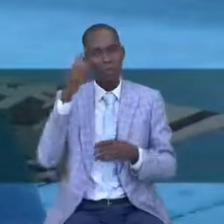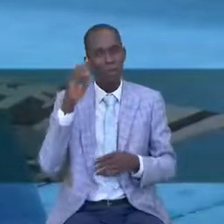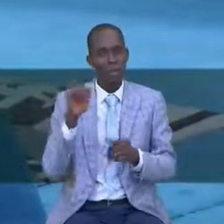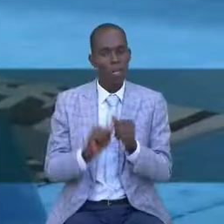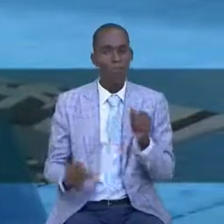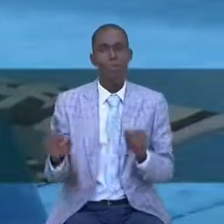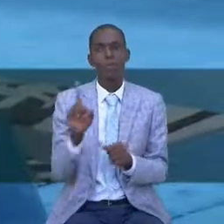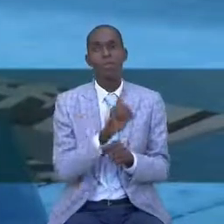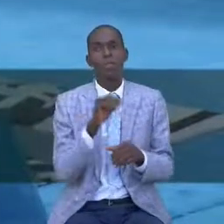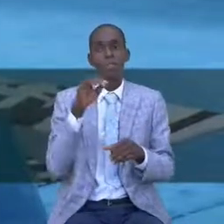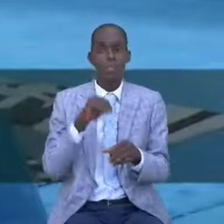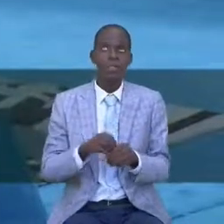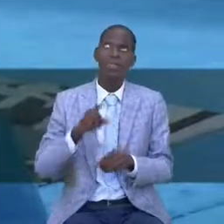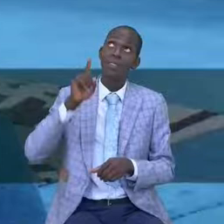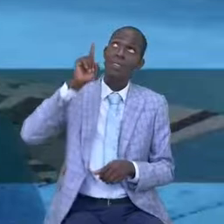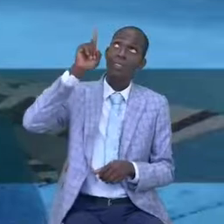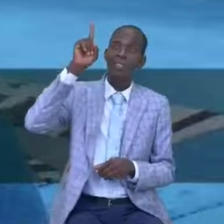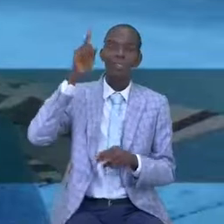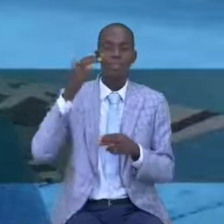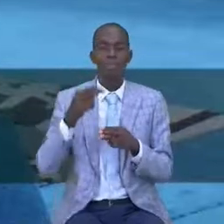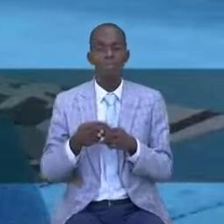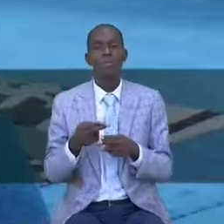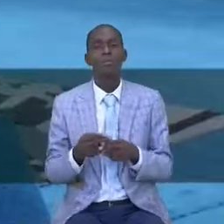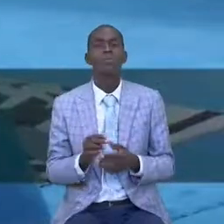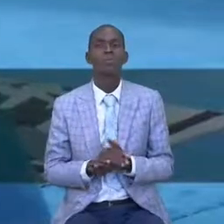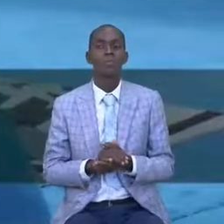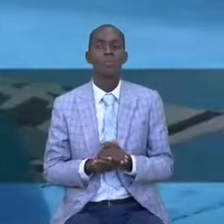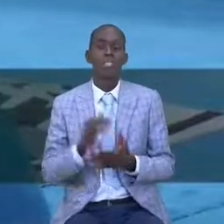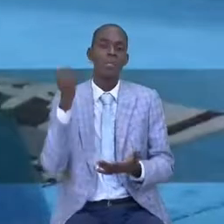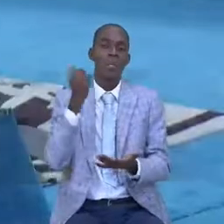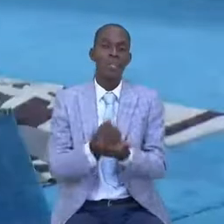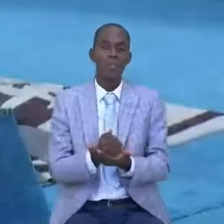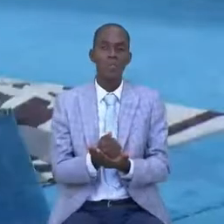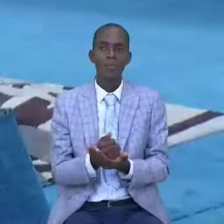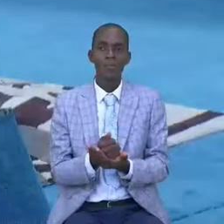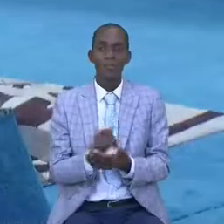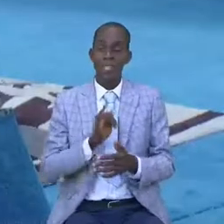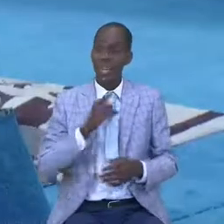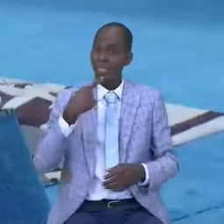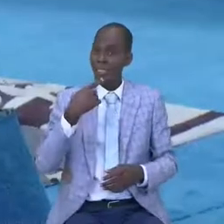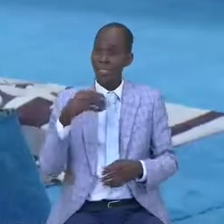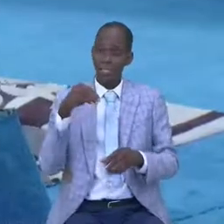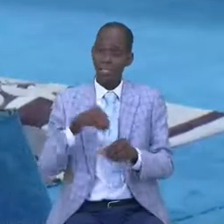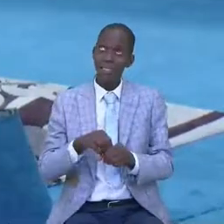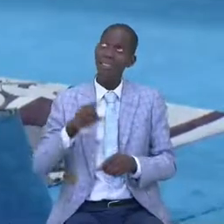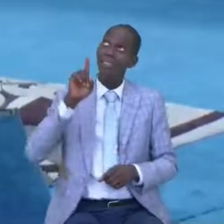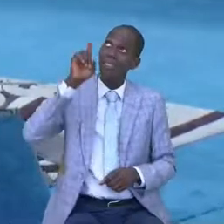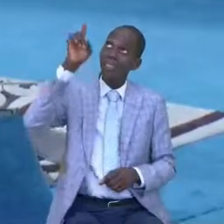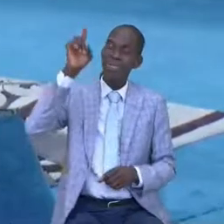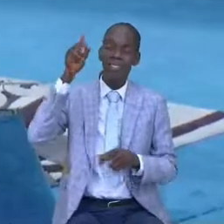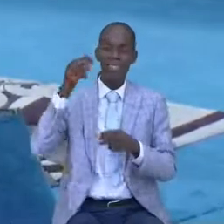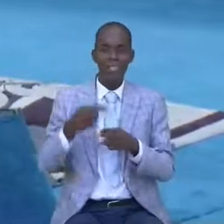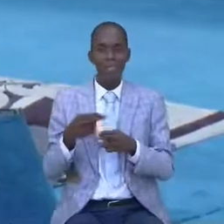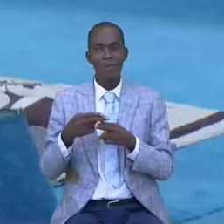complète, absolue, entière, la promesse d'une solution totale en son